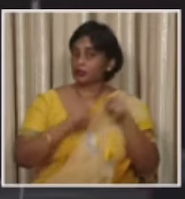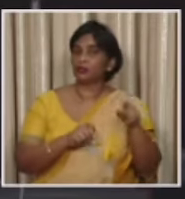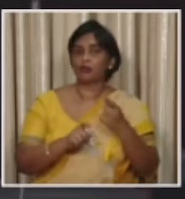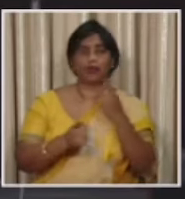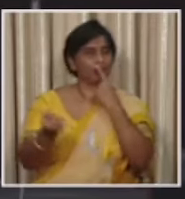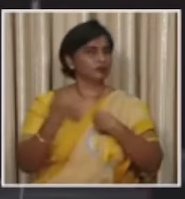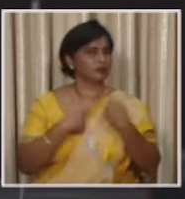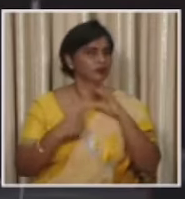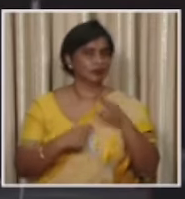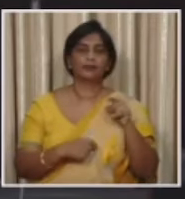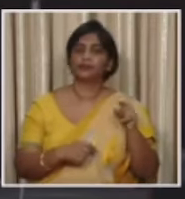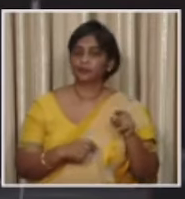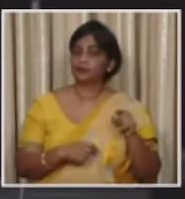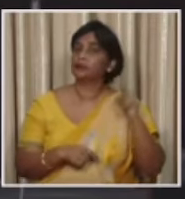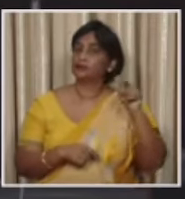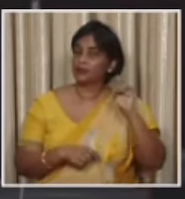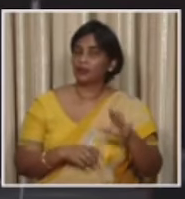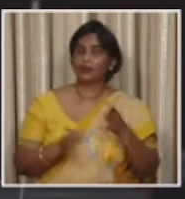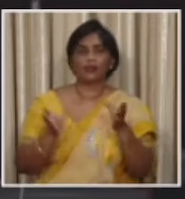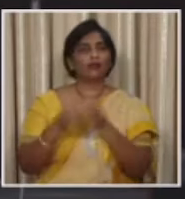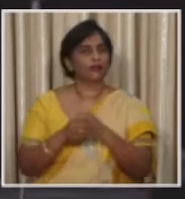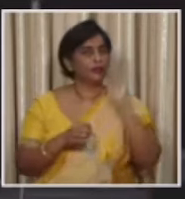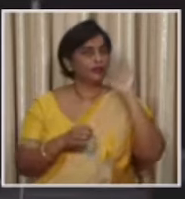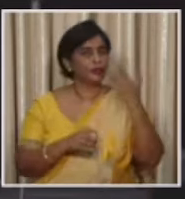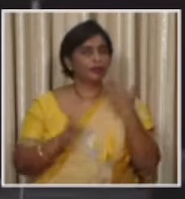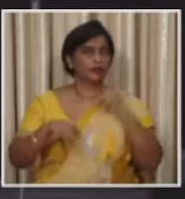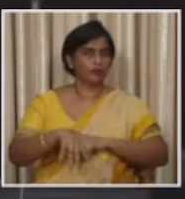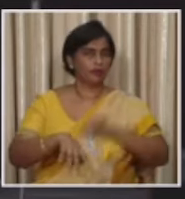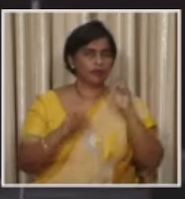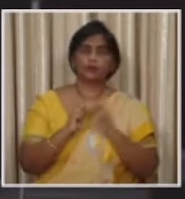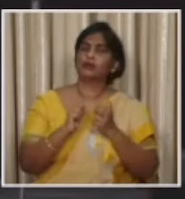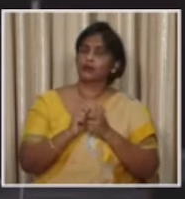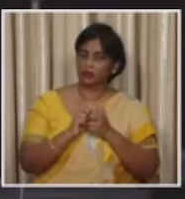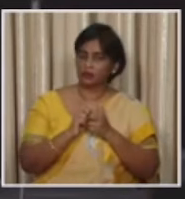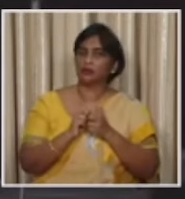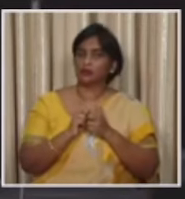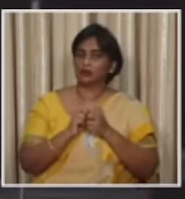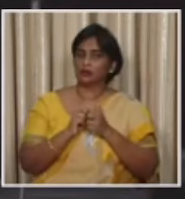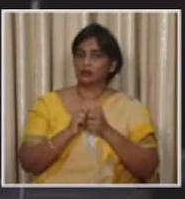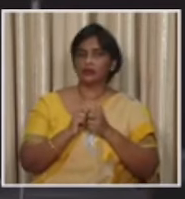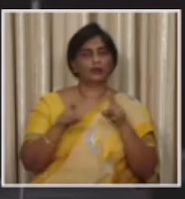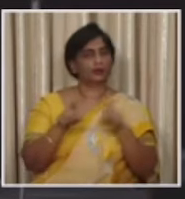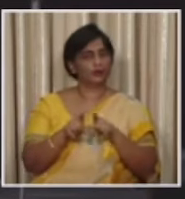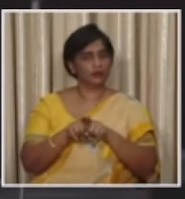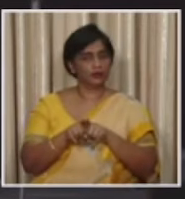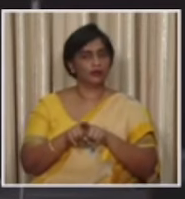නගන මැසිවිල්ල තමයි ඒ අය එක කාණ්ඩයක්, විශේෂයෙන්ම අවදානමට ලක් වූ කාණ්ඩය සහ